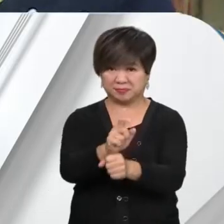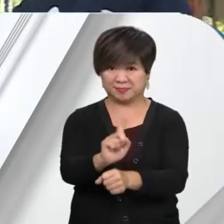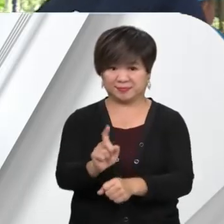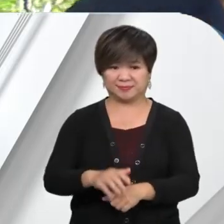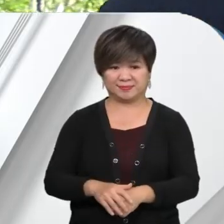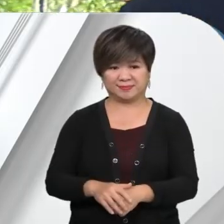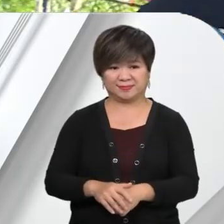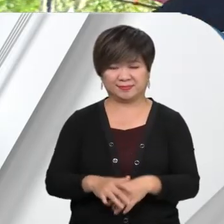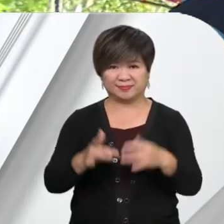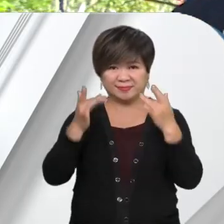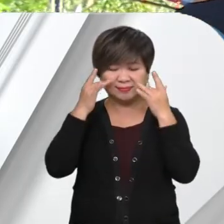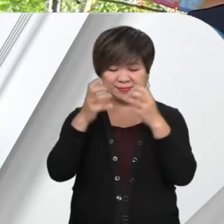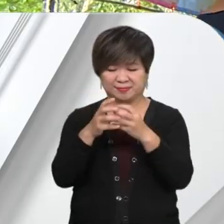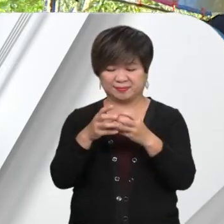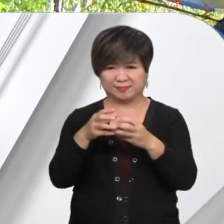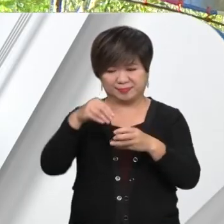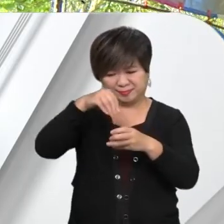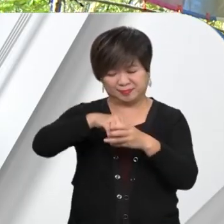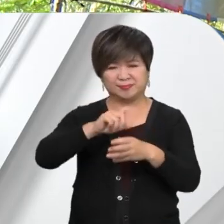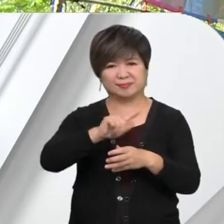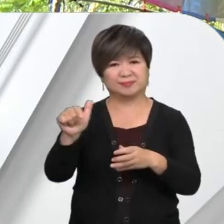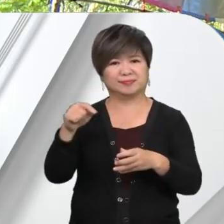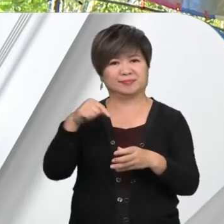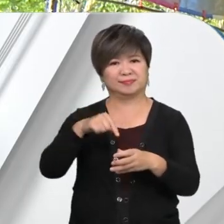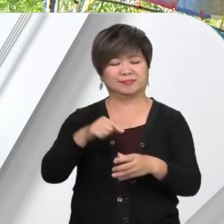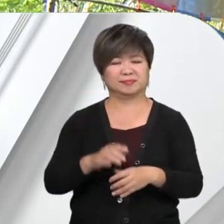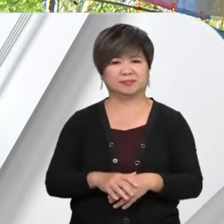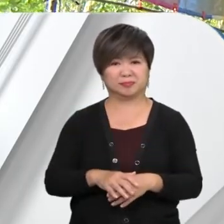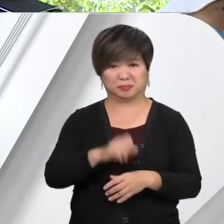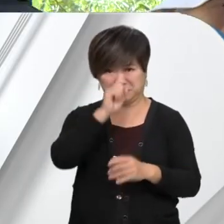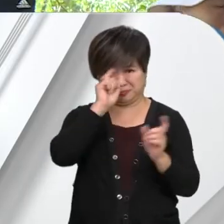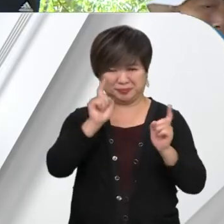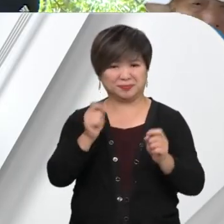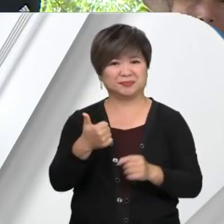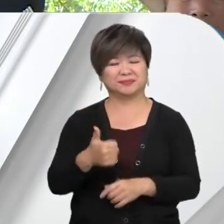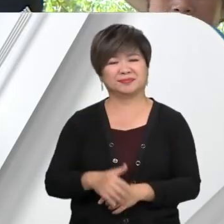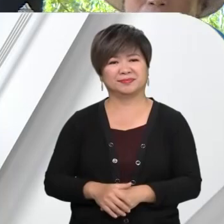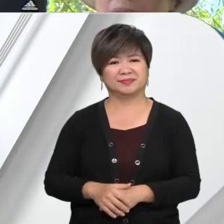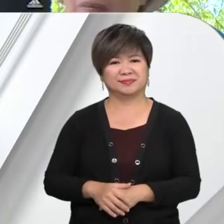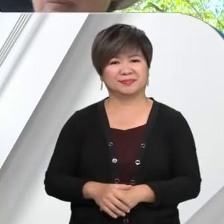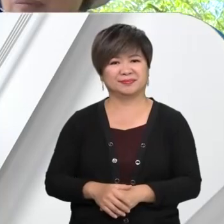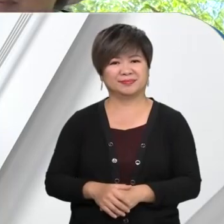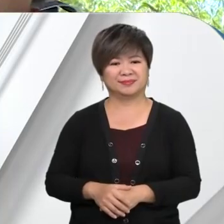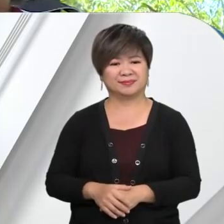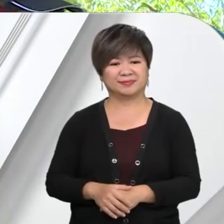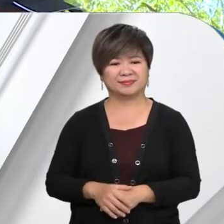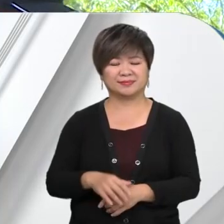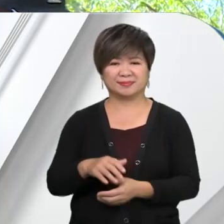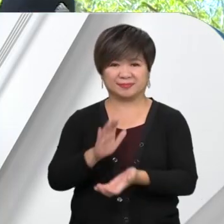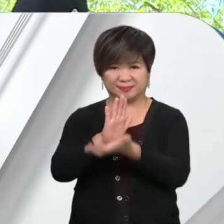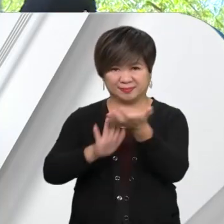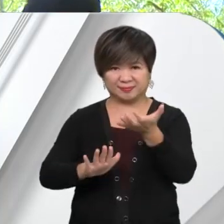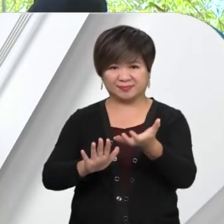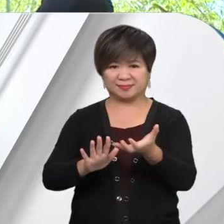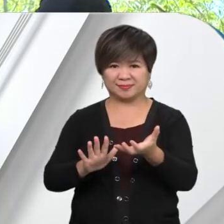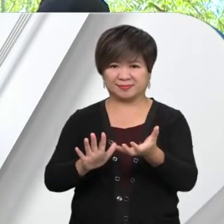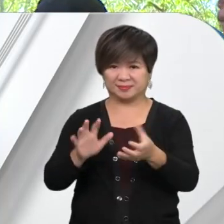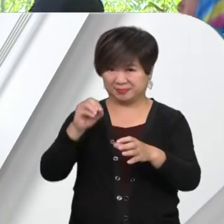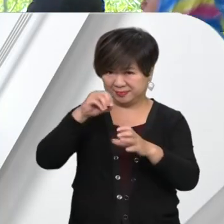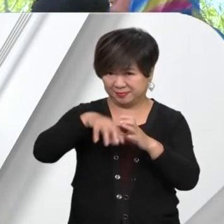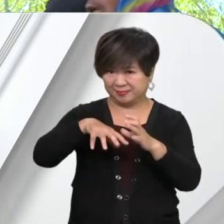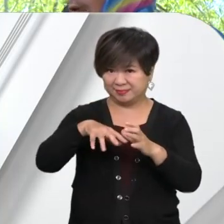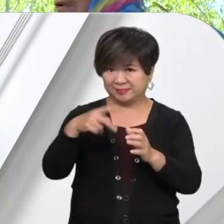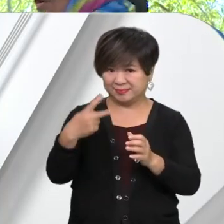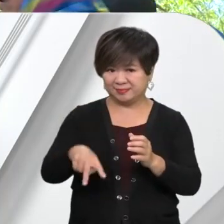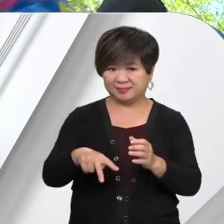么？ 菜包的馅料。 啊，馅料啊，不好玩。 好玩， 把饭放进去，